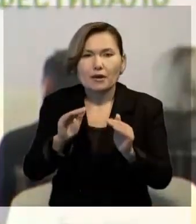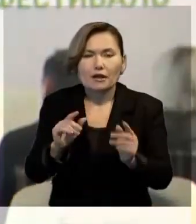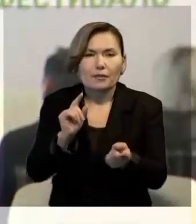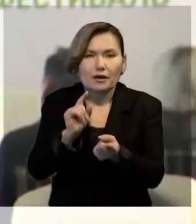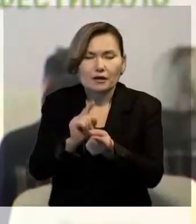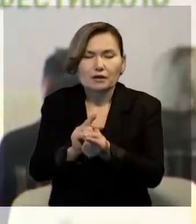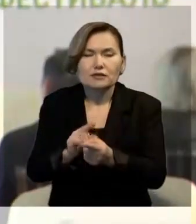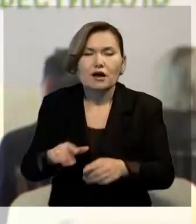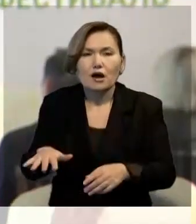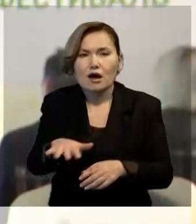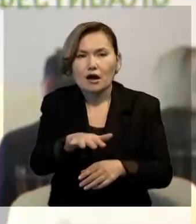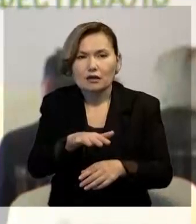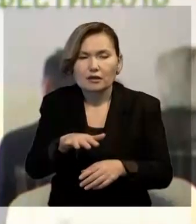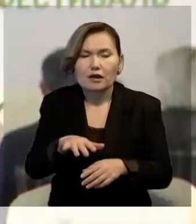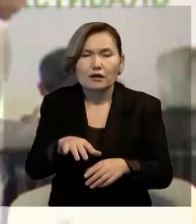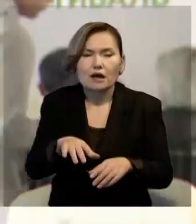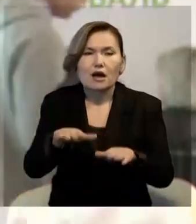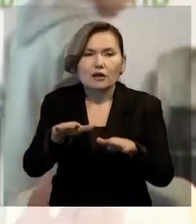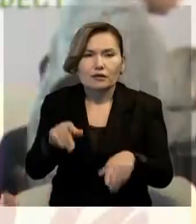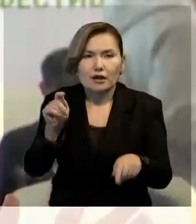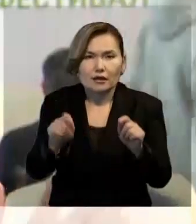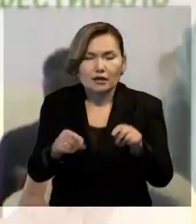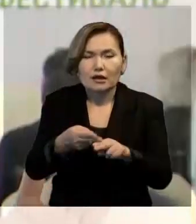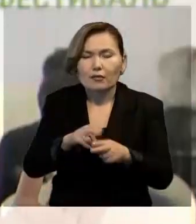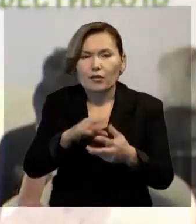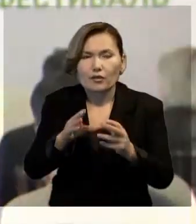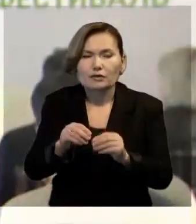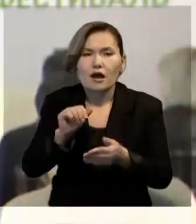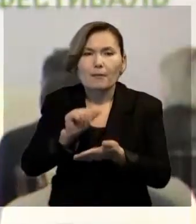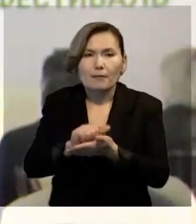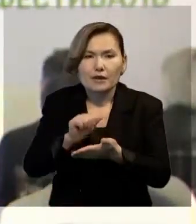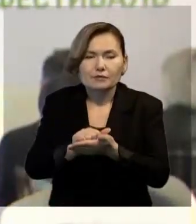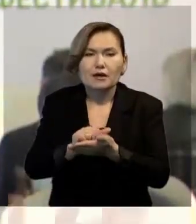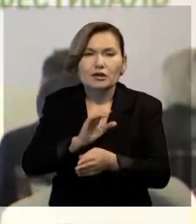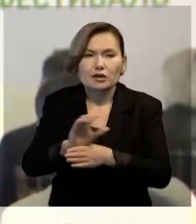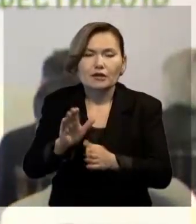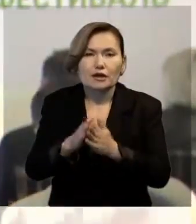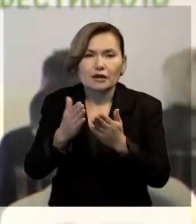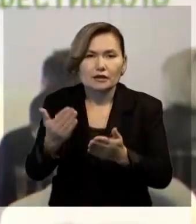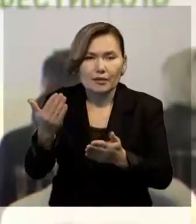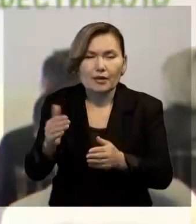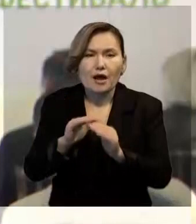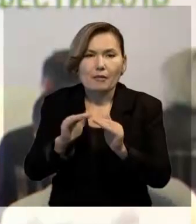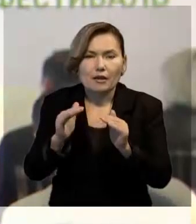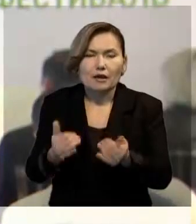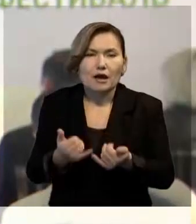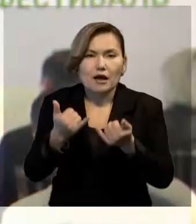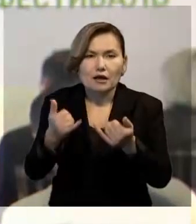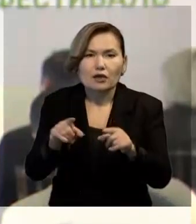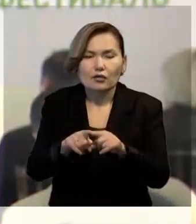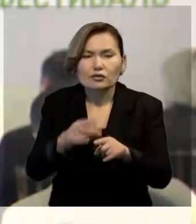керемет алаң ұсыну және де баспагерлерге де өзінің шығарған кітаптарын шығаруға көрсетуге